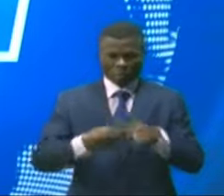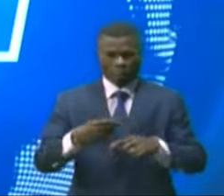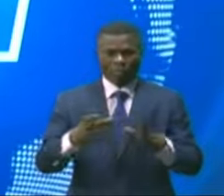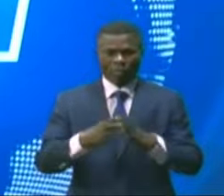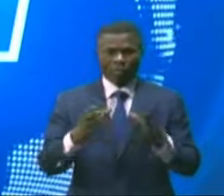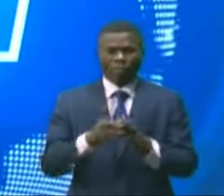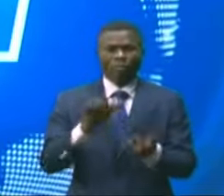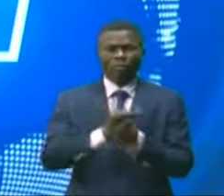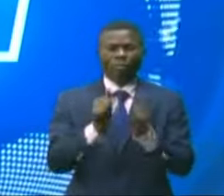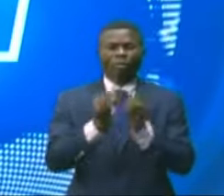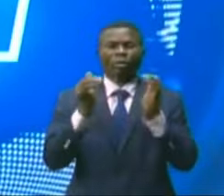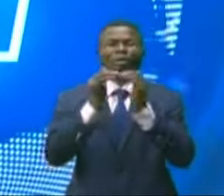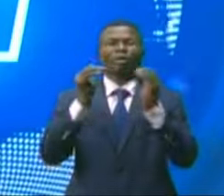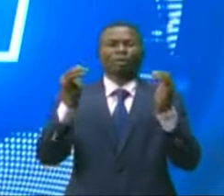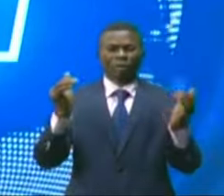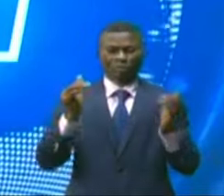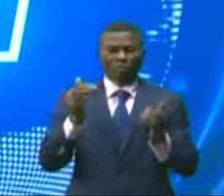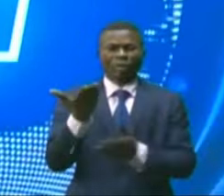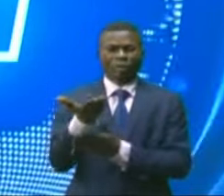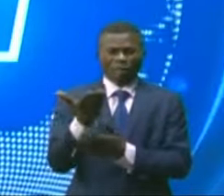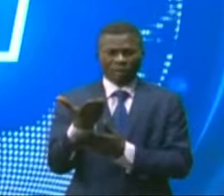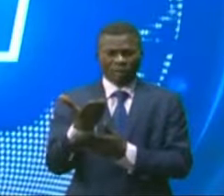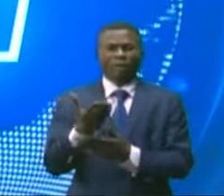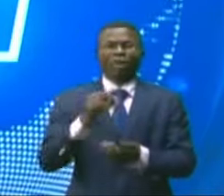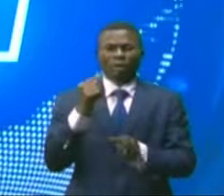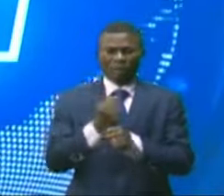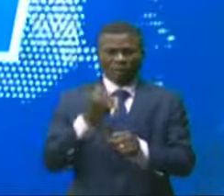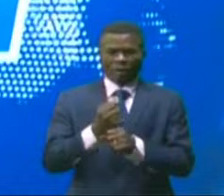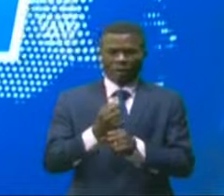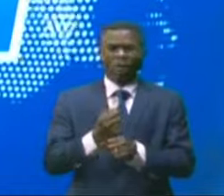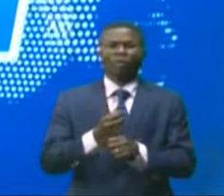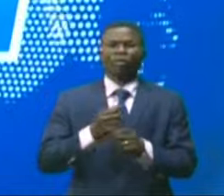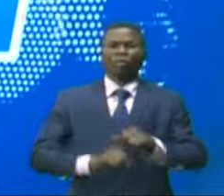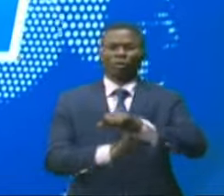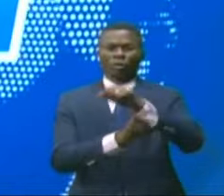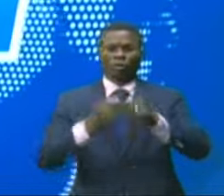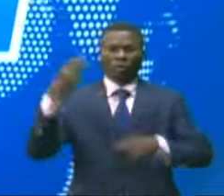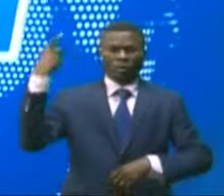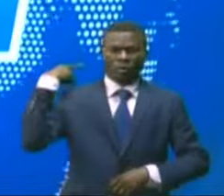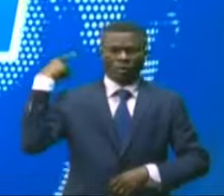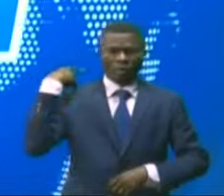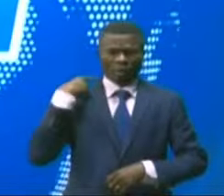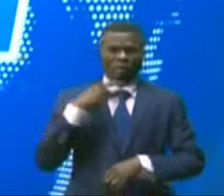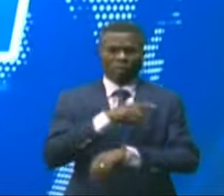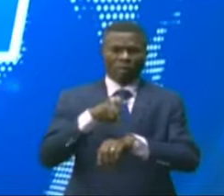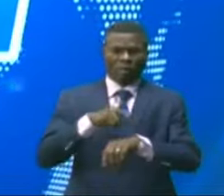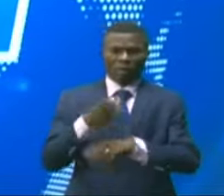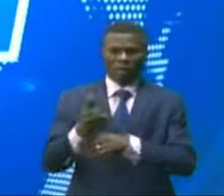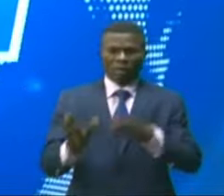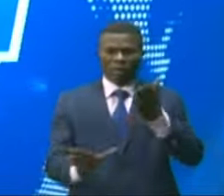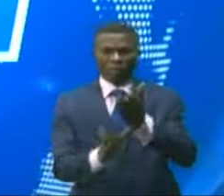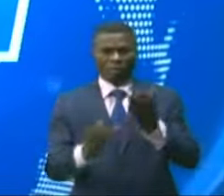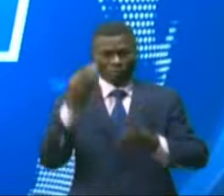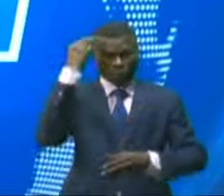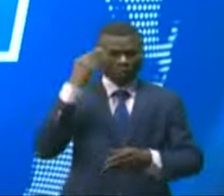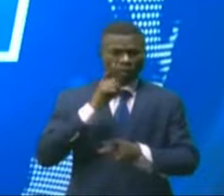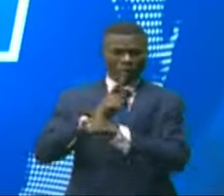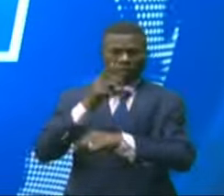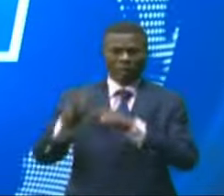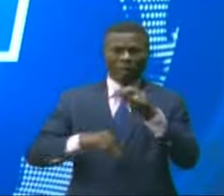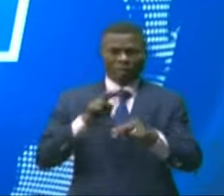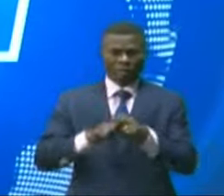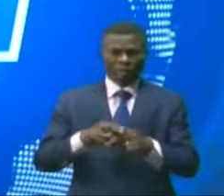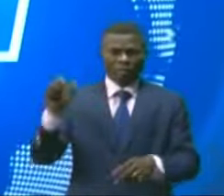travers le processus de pacification, un processus qui a reçu l'apport des notables de ces coins du pays, dont les vice-ministres de la Défense